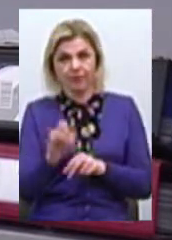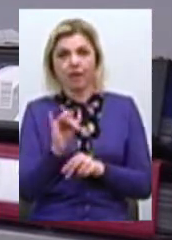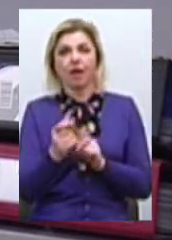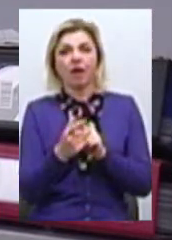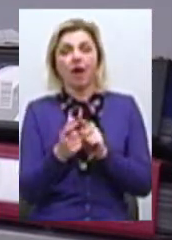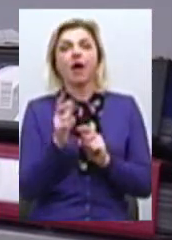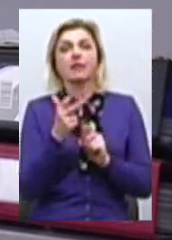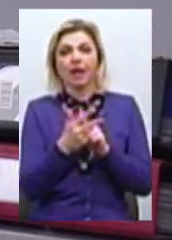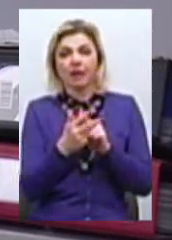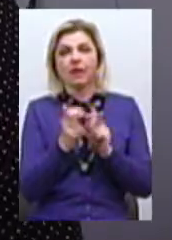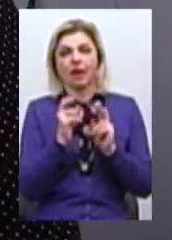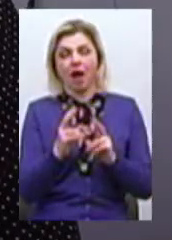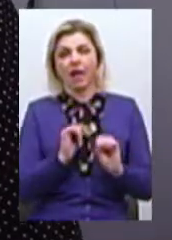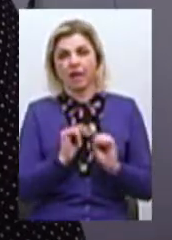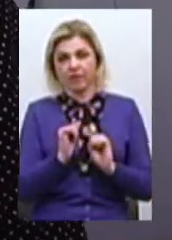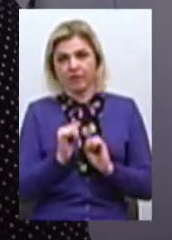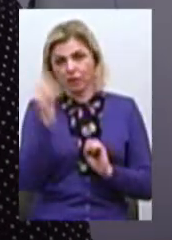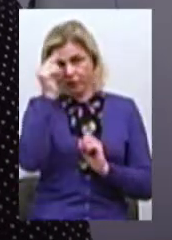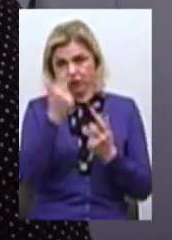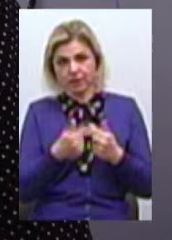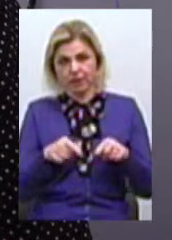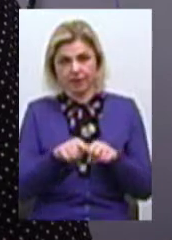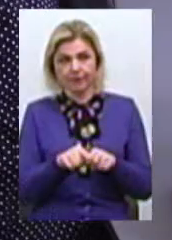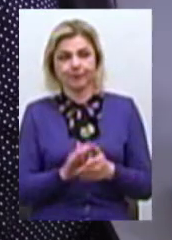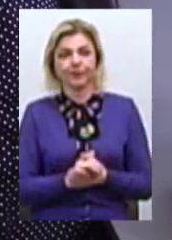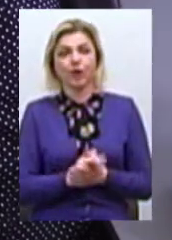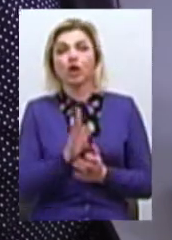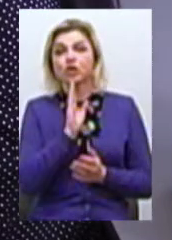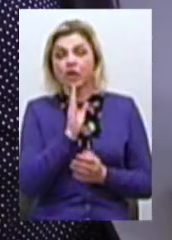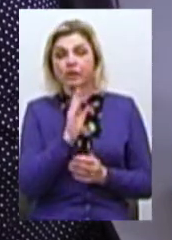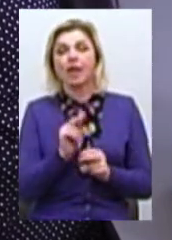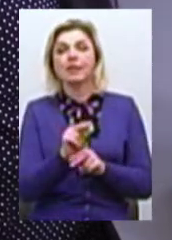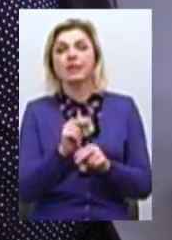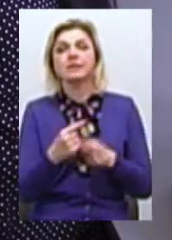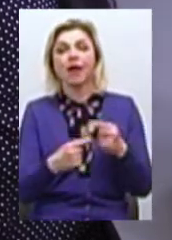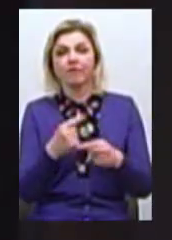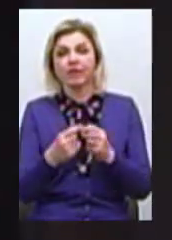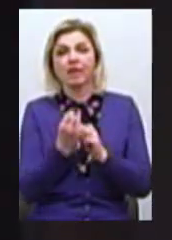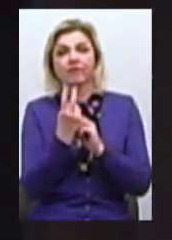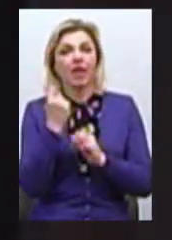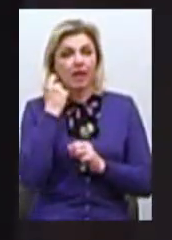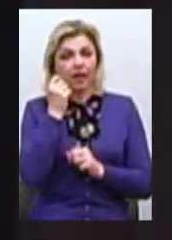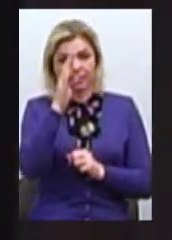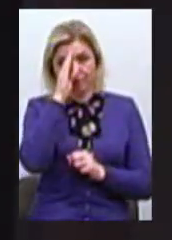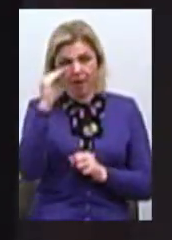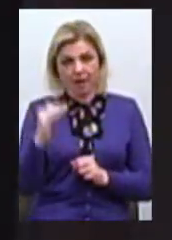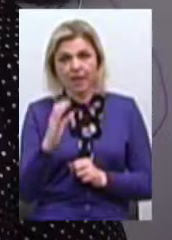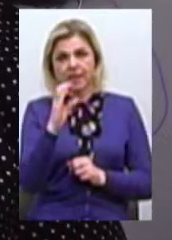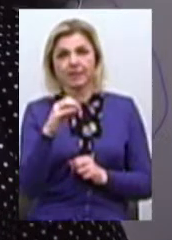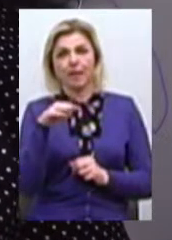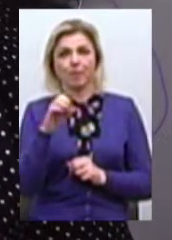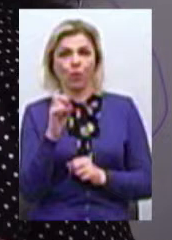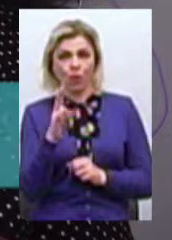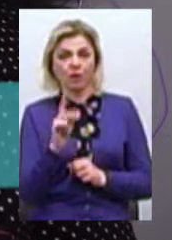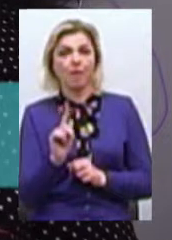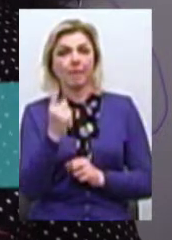обов'язки керівника закладу. 45-річна Оксана Кафуріна – наставниця 12-річного Семена. Вперше зустрілася у січні цього року.